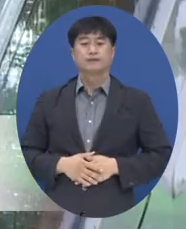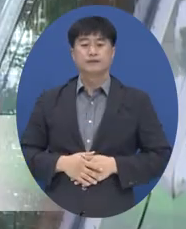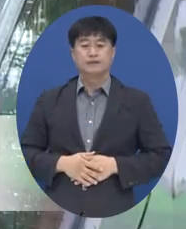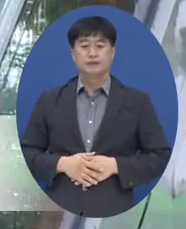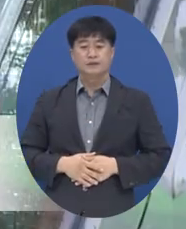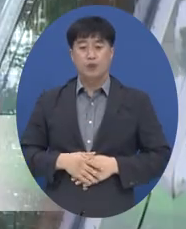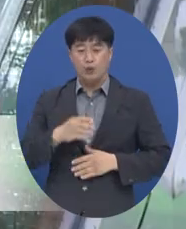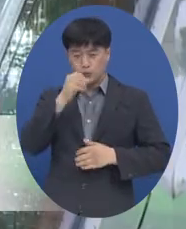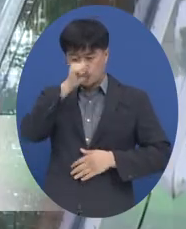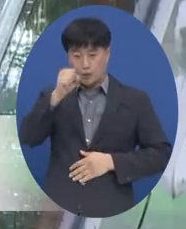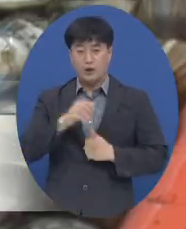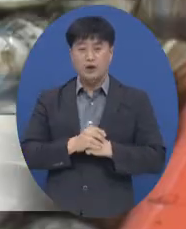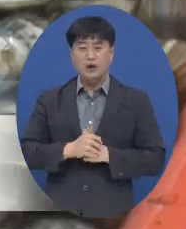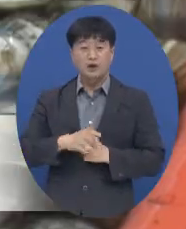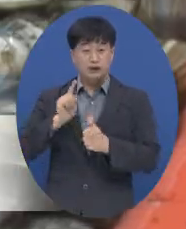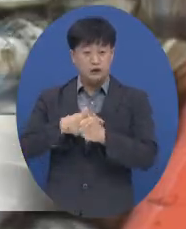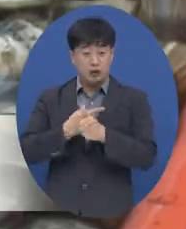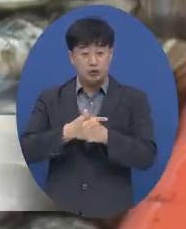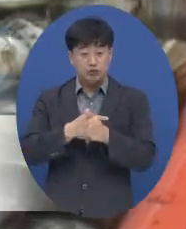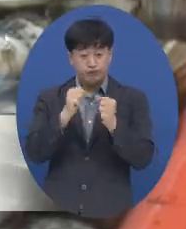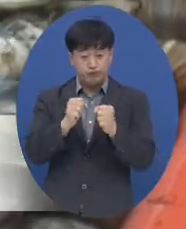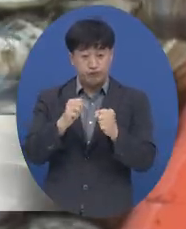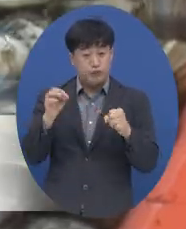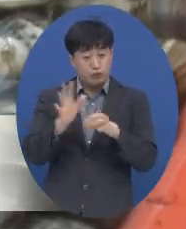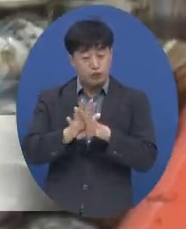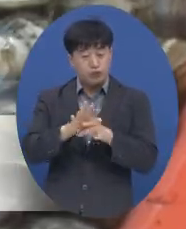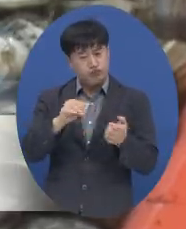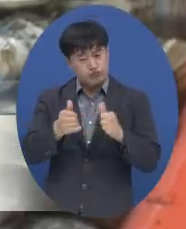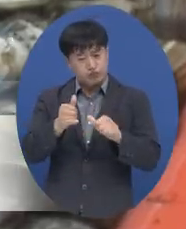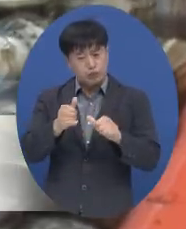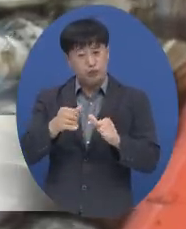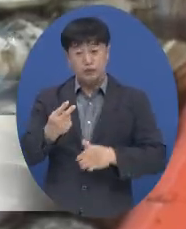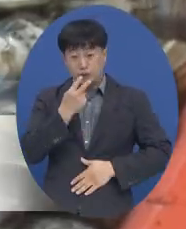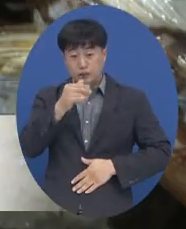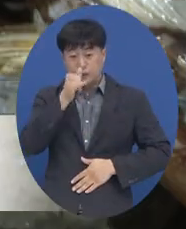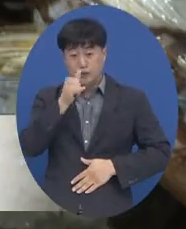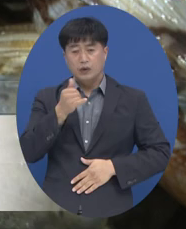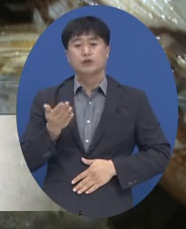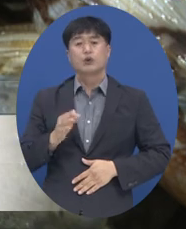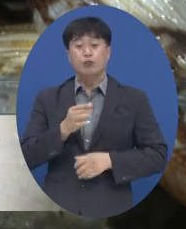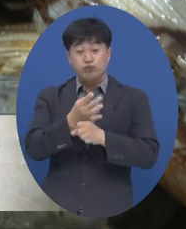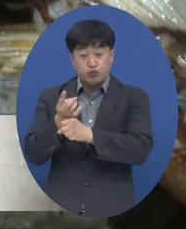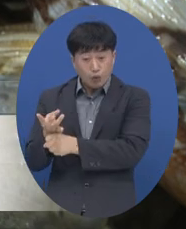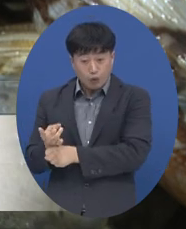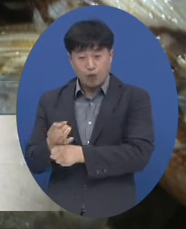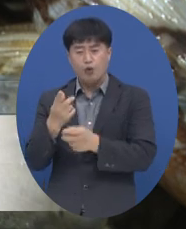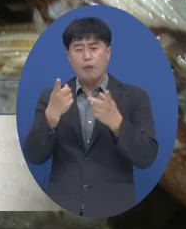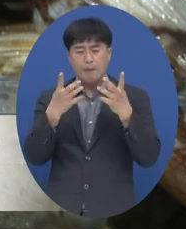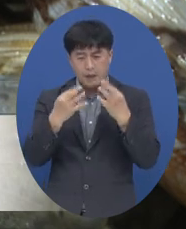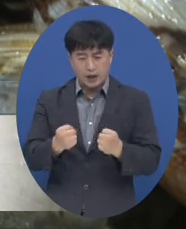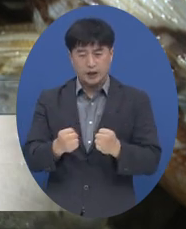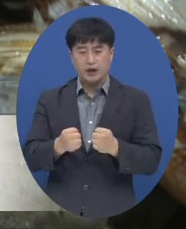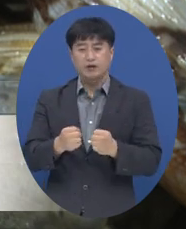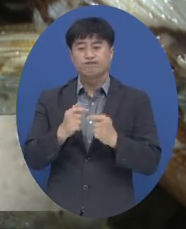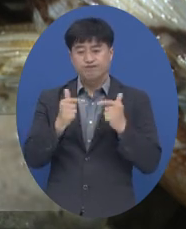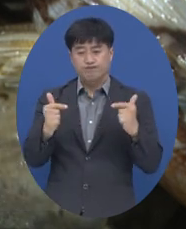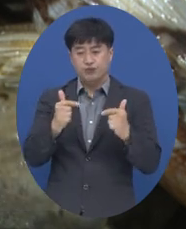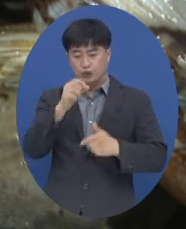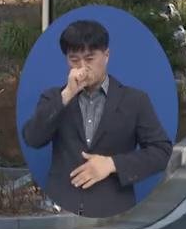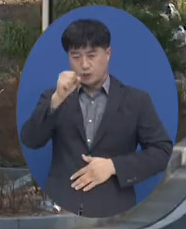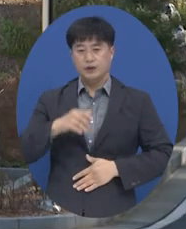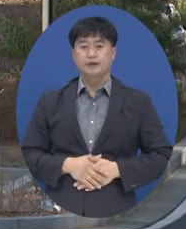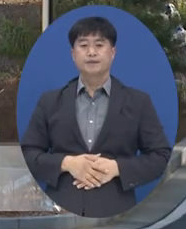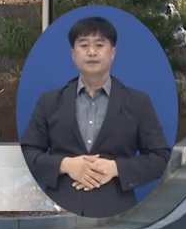변이 바지랑 좋아서 사양도 앉았다 없앨 수도 있고 죽기도 하고 사는 것도 있고 그치만 뿌려주시면 더 많아지고 조치하여 그 사람도